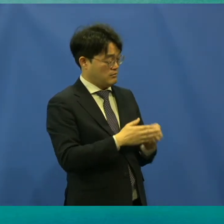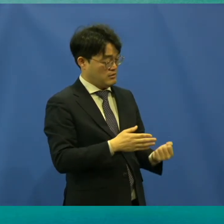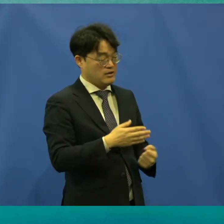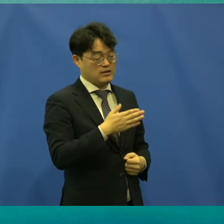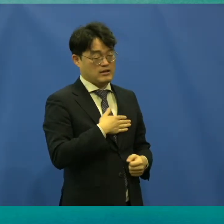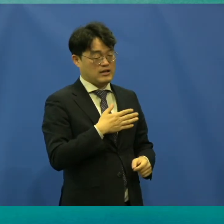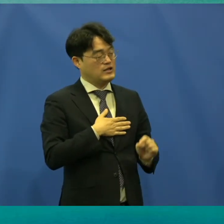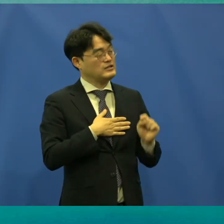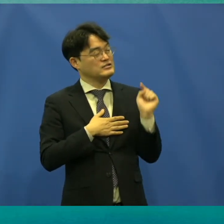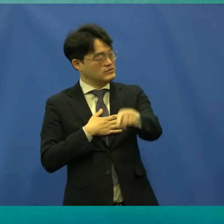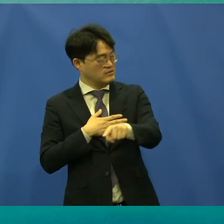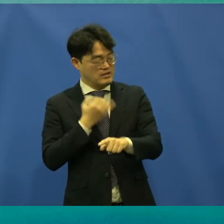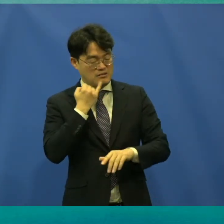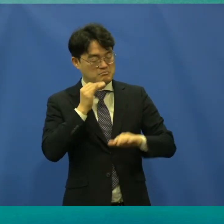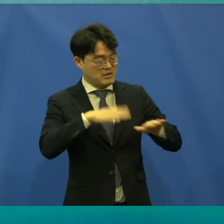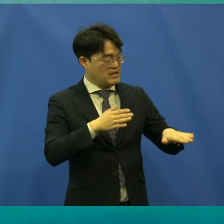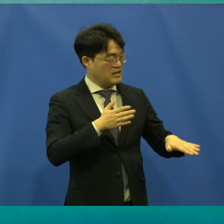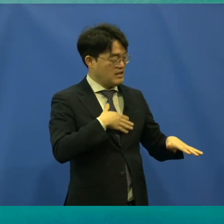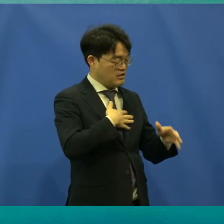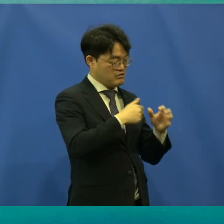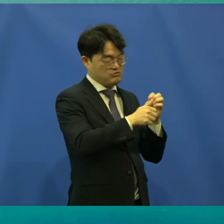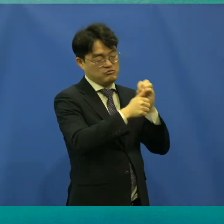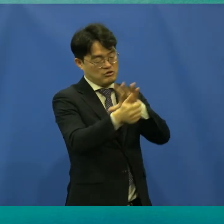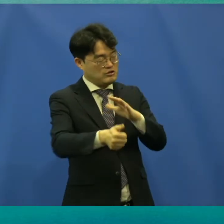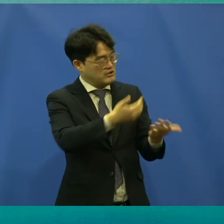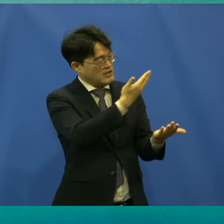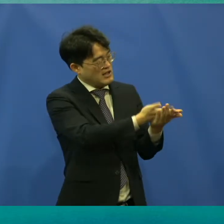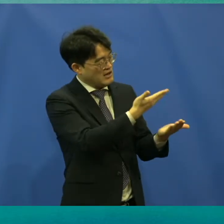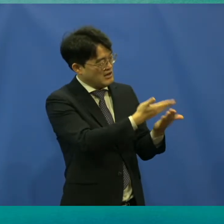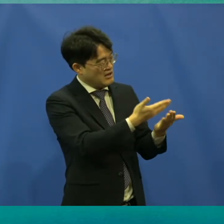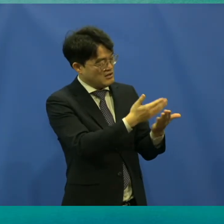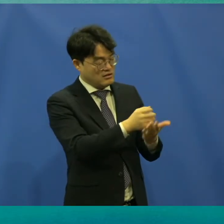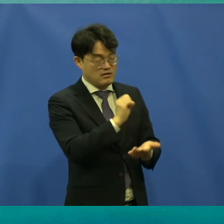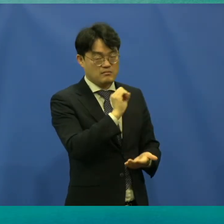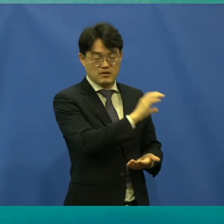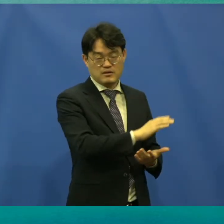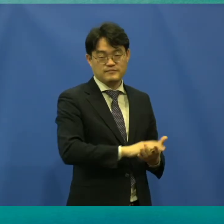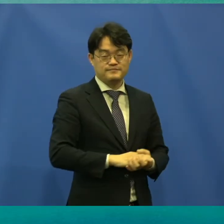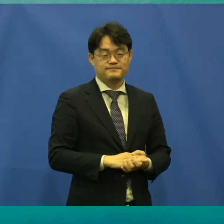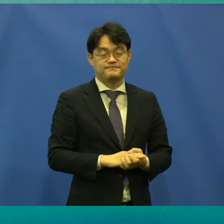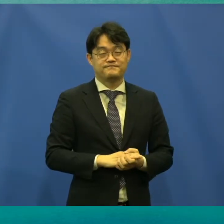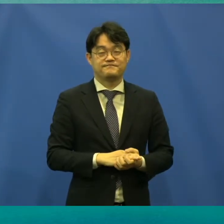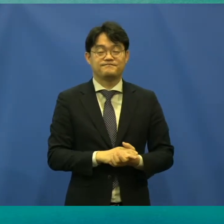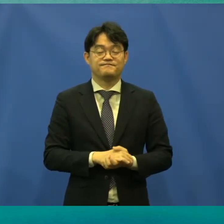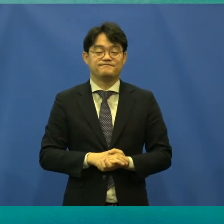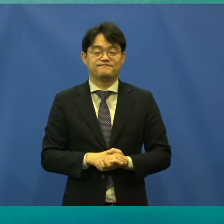항상 위험한 게 뭐냐면 집착입니다. 집착.